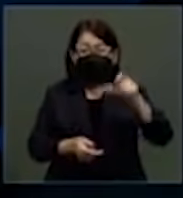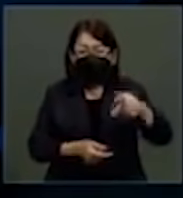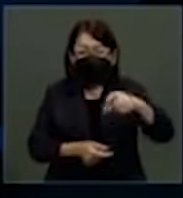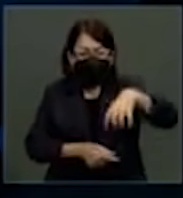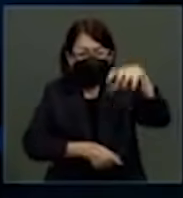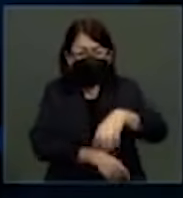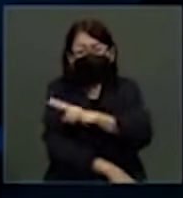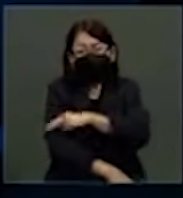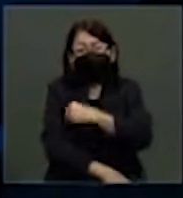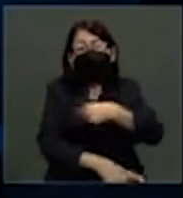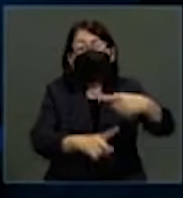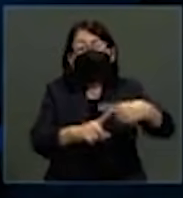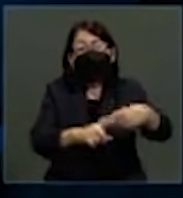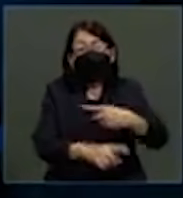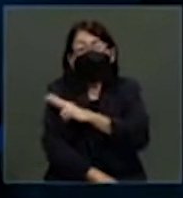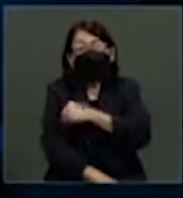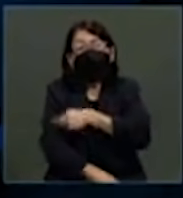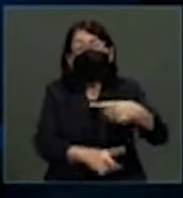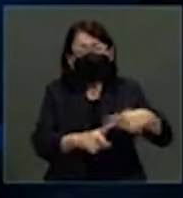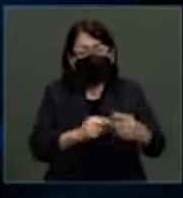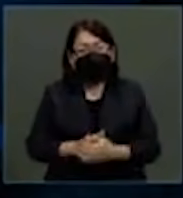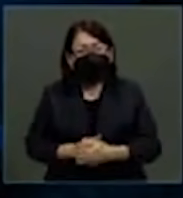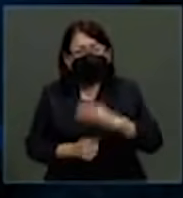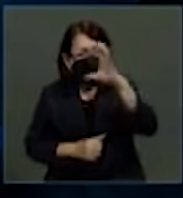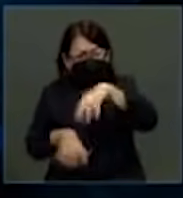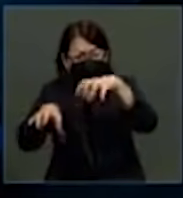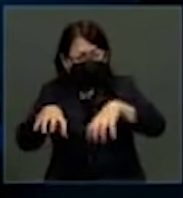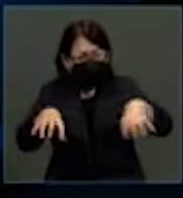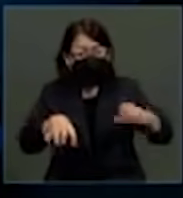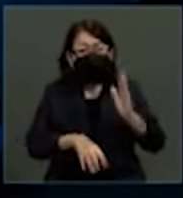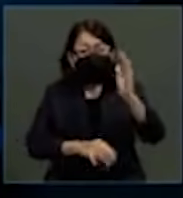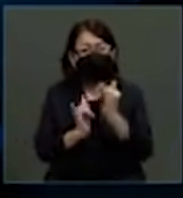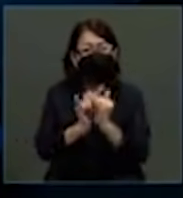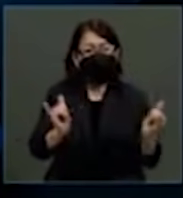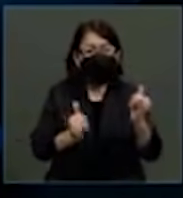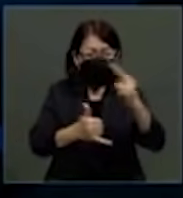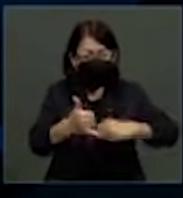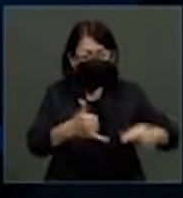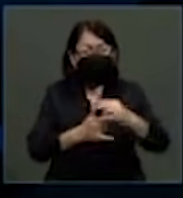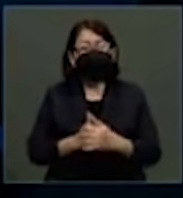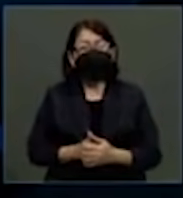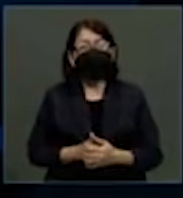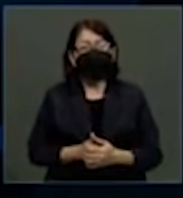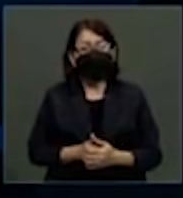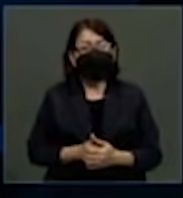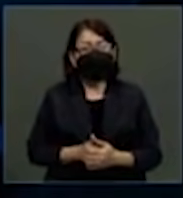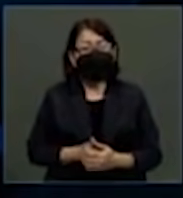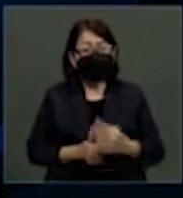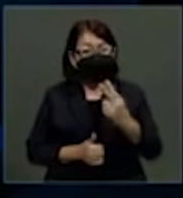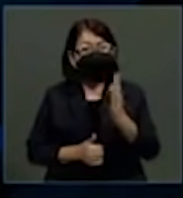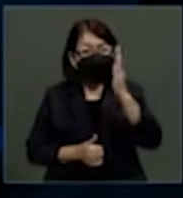ดเชื้อหรือไม่ติดเชื้อเร่งรัดจัดตั้งสถานพยาบาลชั่วคราวโรงพยาบาลสนาม